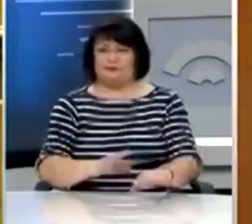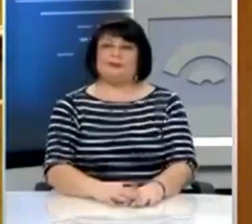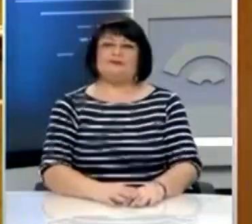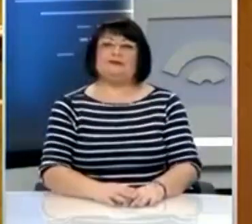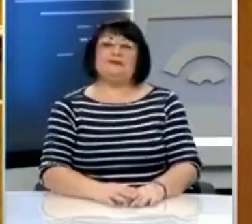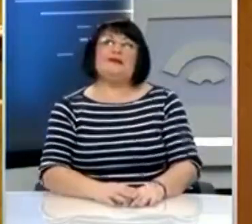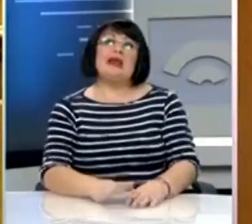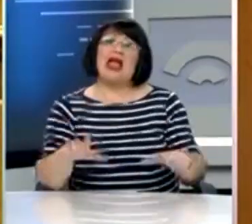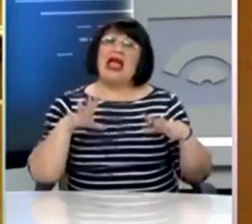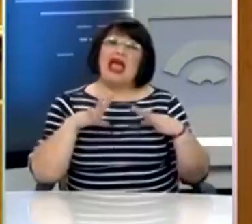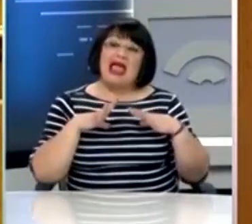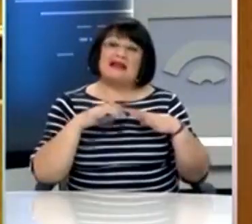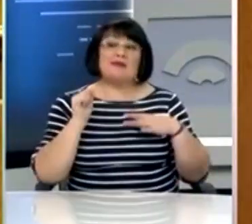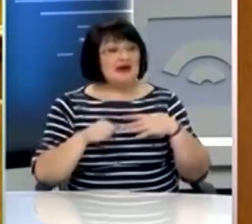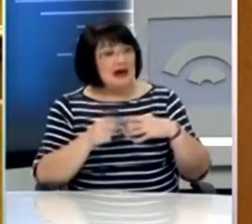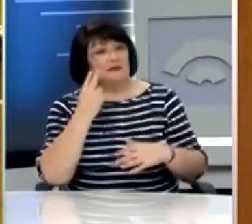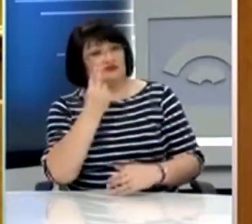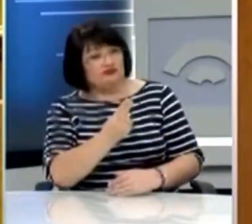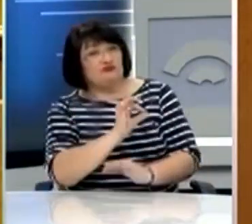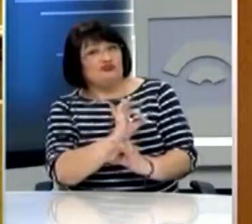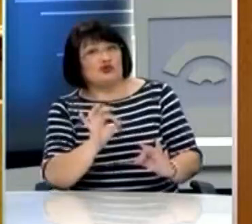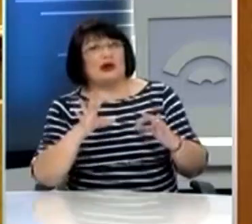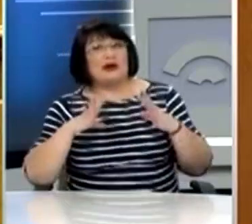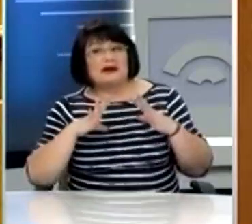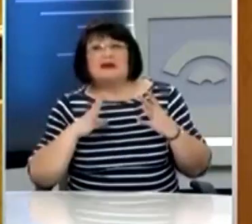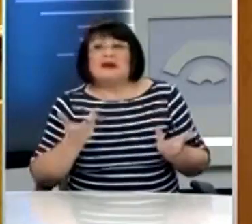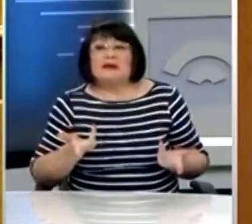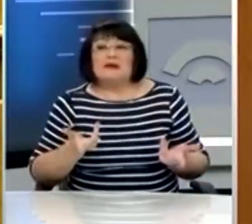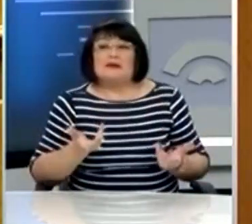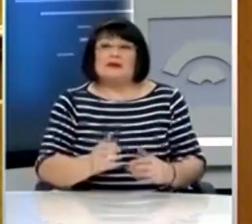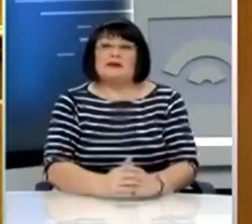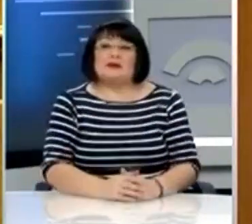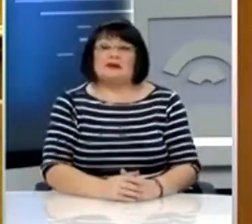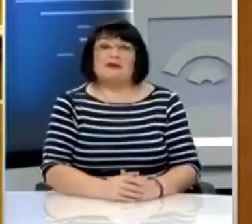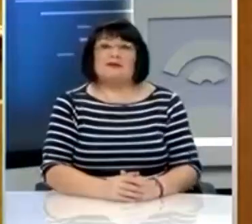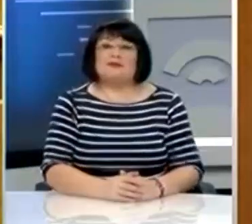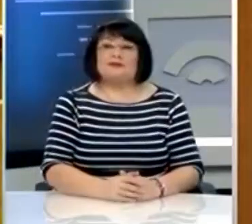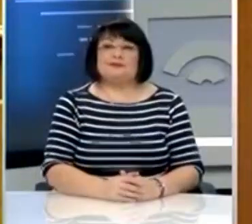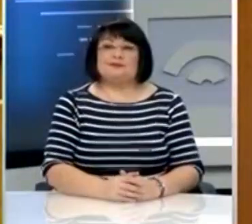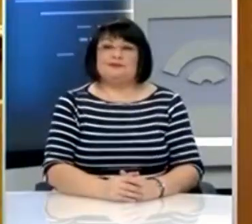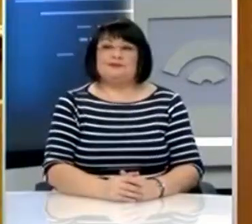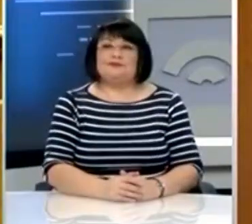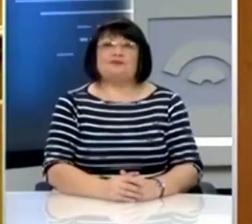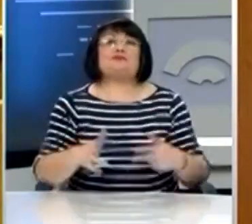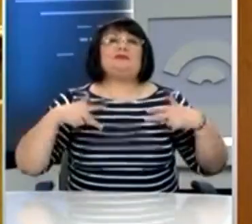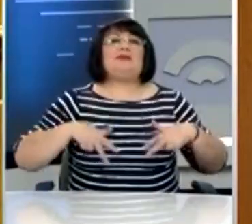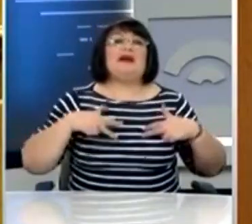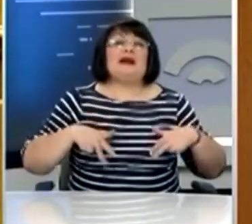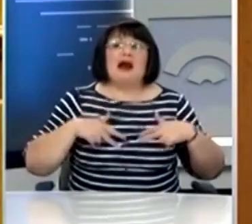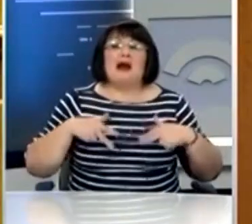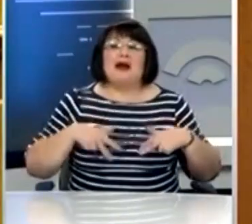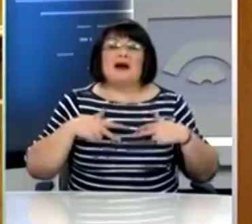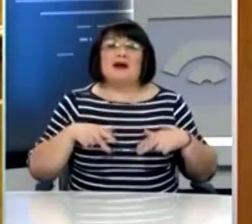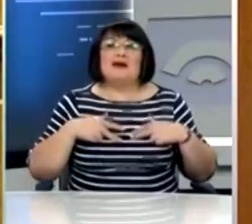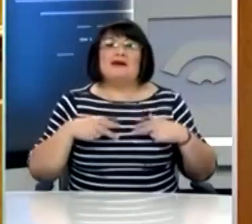Ετοιμότητα δείξατε, βεβαίως, στο να γεμίσετε το κράτος